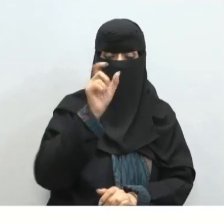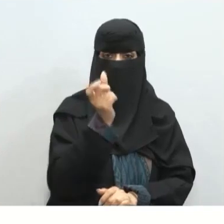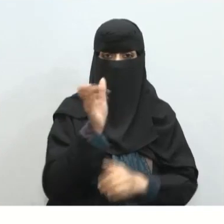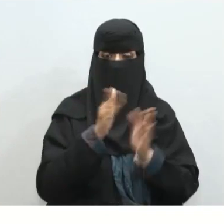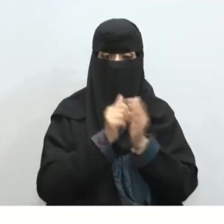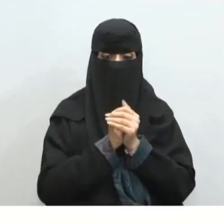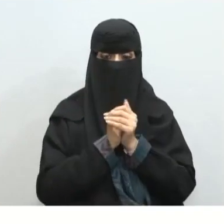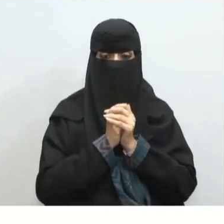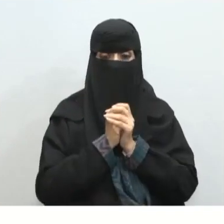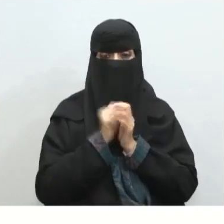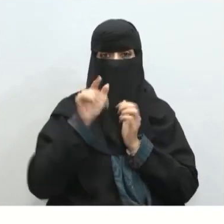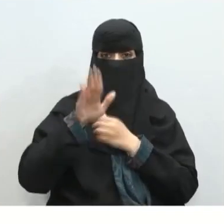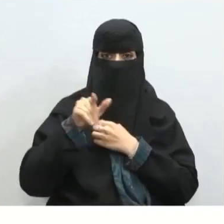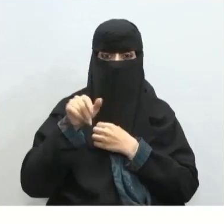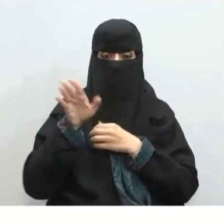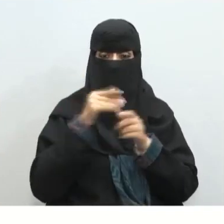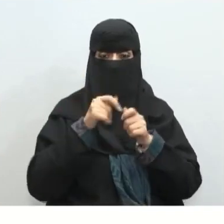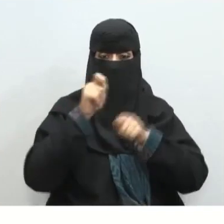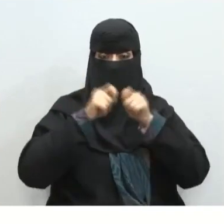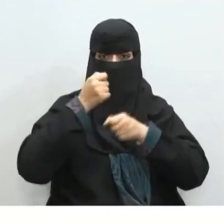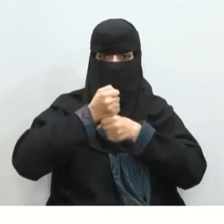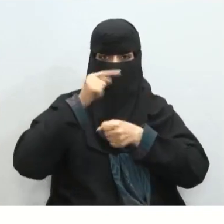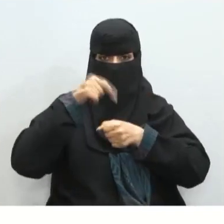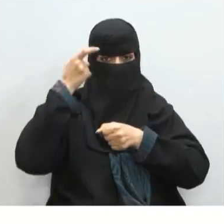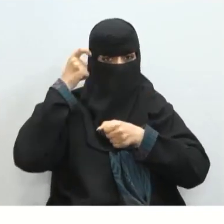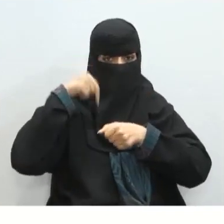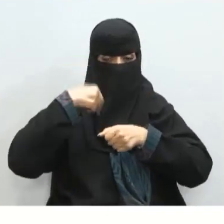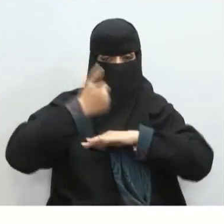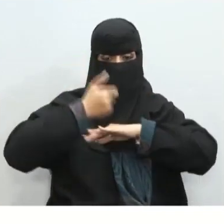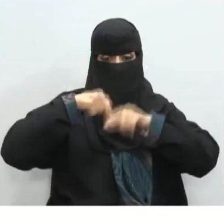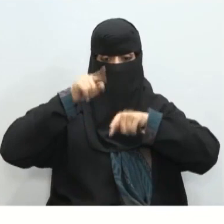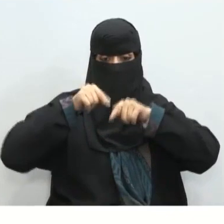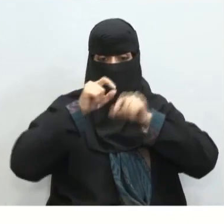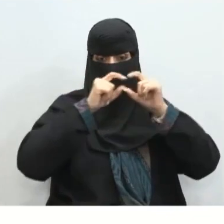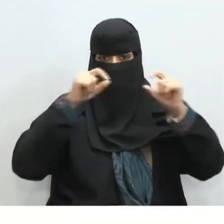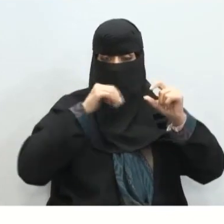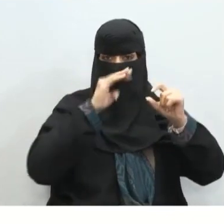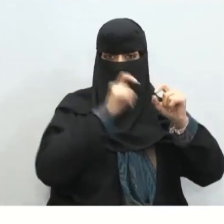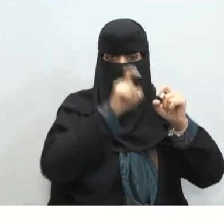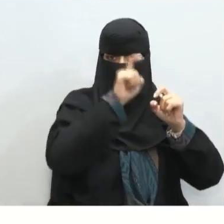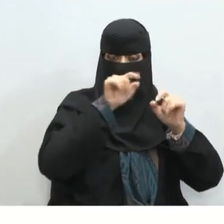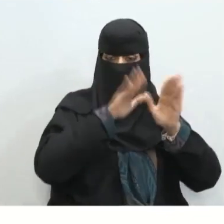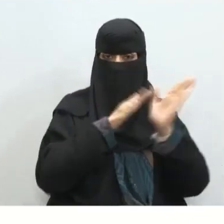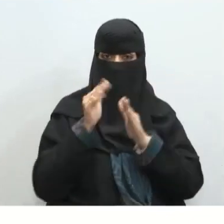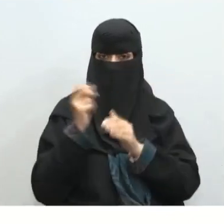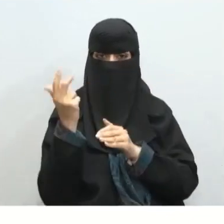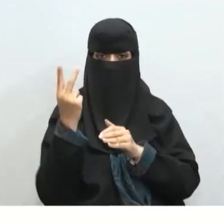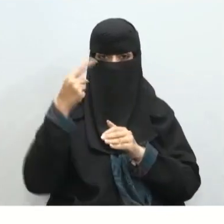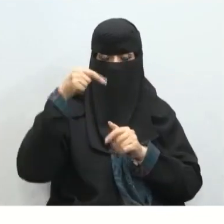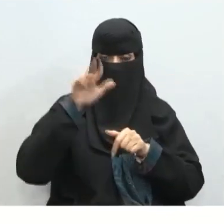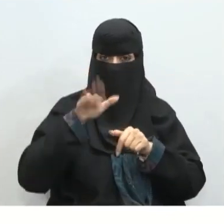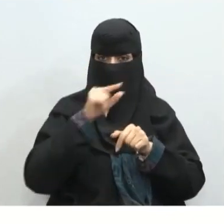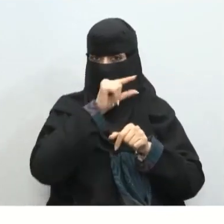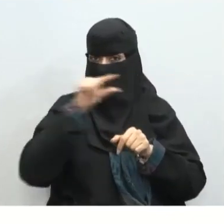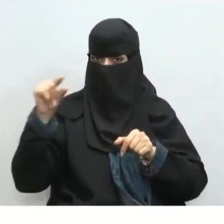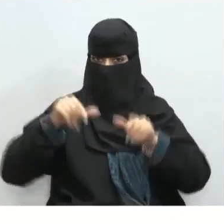كالفن في تثبيت المفاهيم الرئيسه استخدم استخدمي المعادله الاتيه للاجابه عن السؤال الثام عش هنا